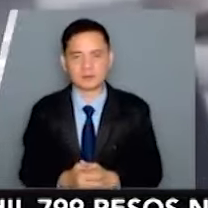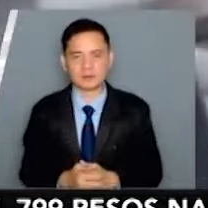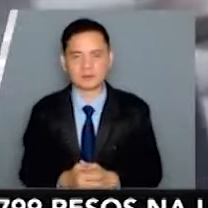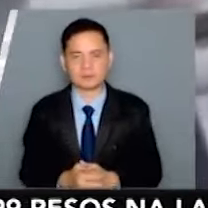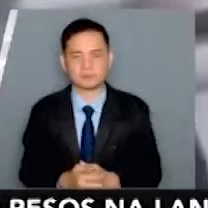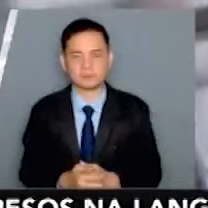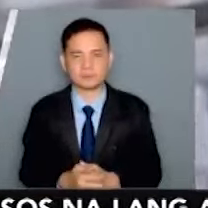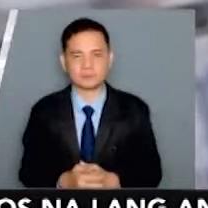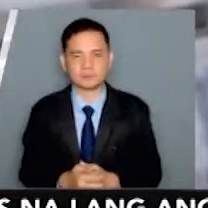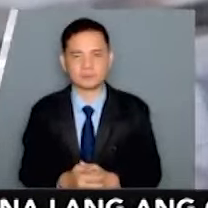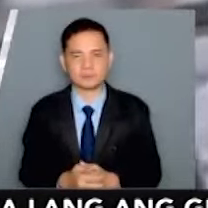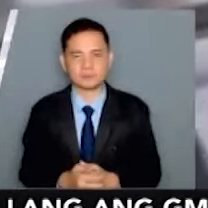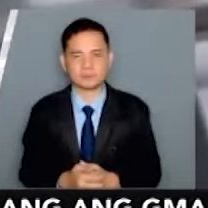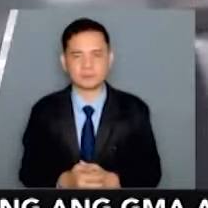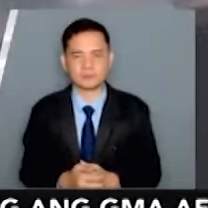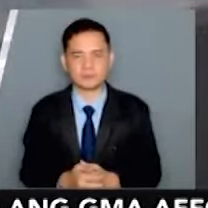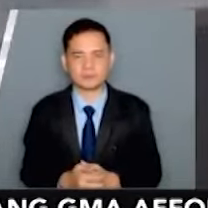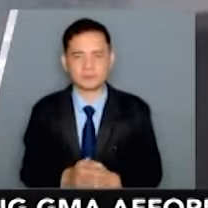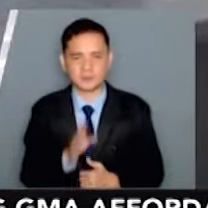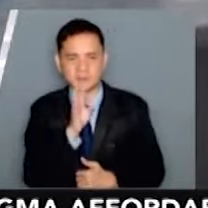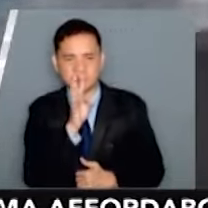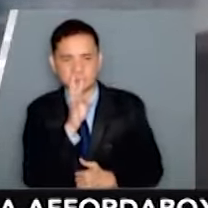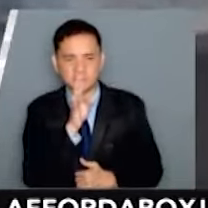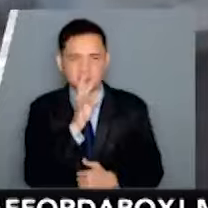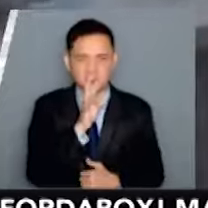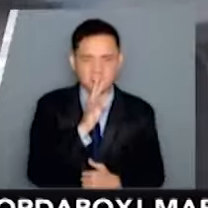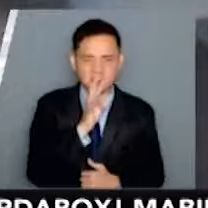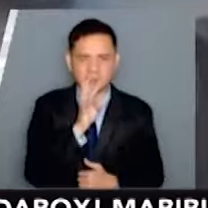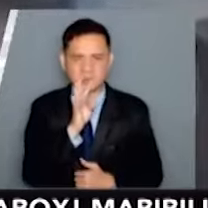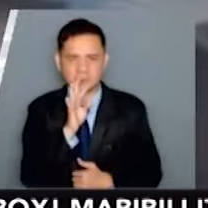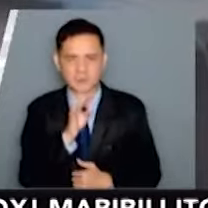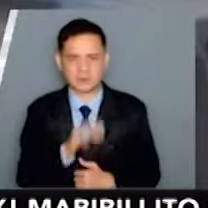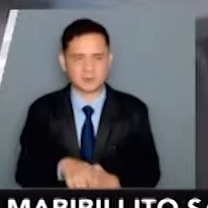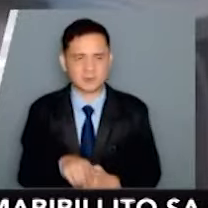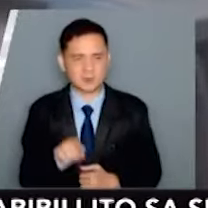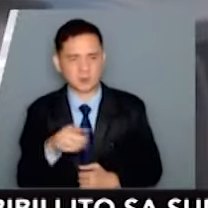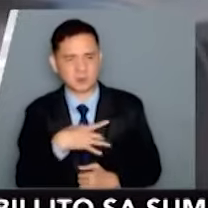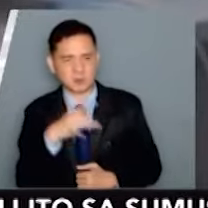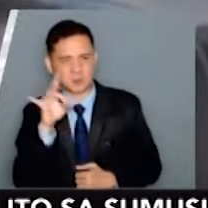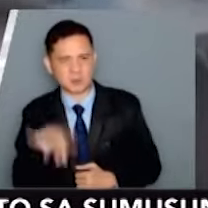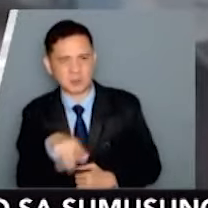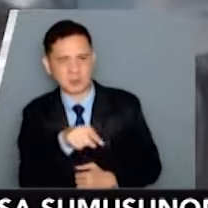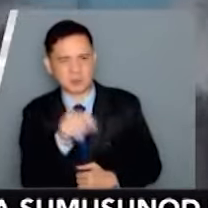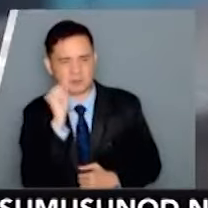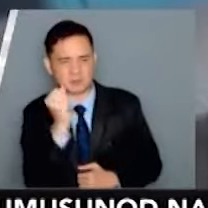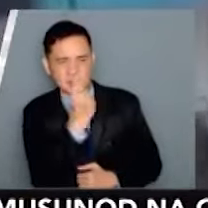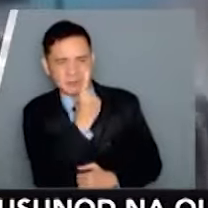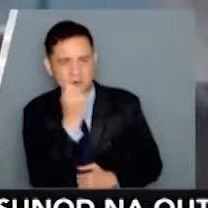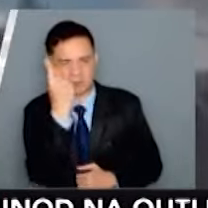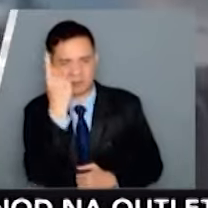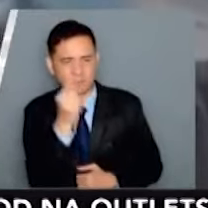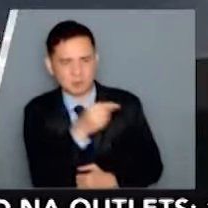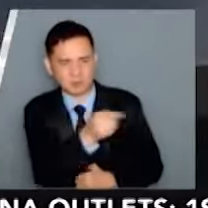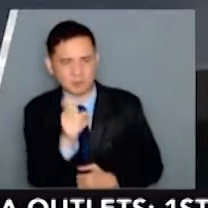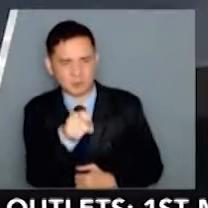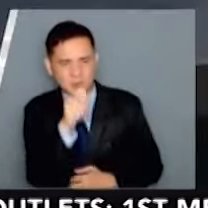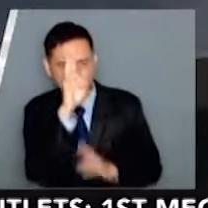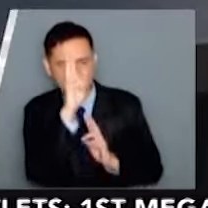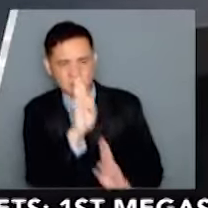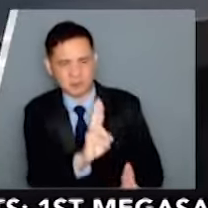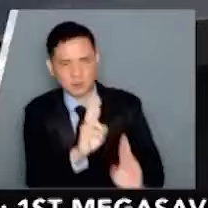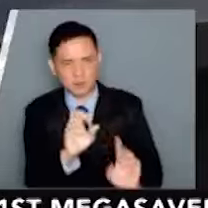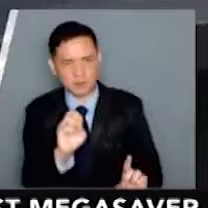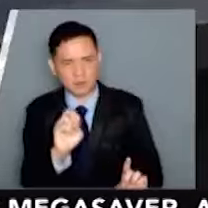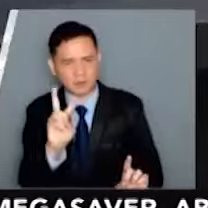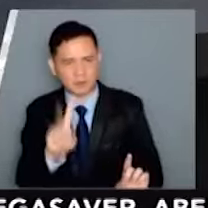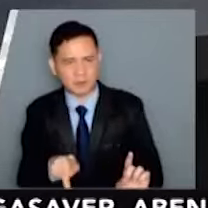You may not like the person. You may not like her presence here. But you have to respect the Office of the Vice President. No-show